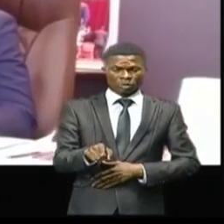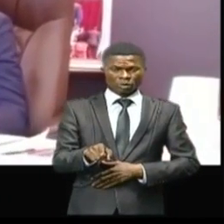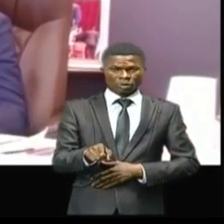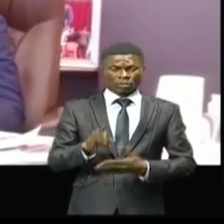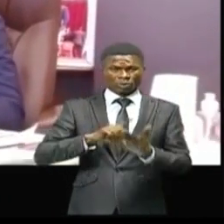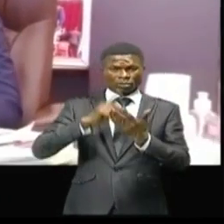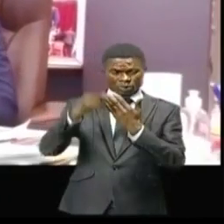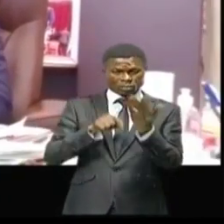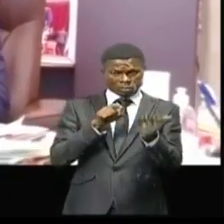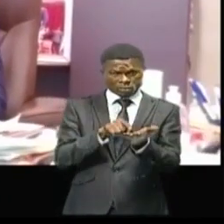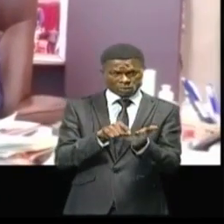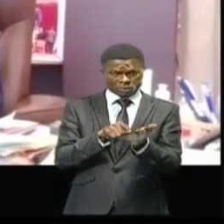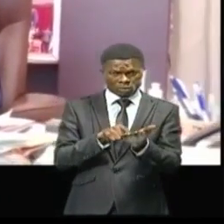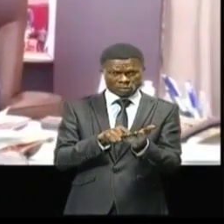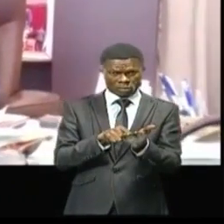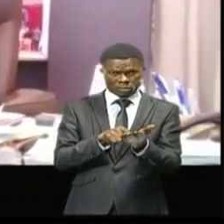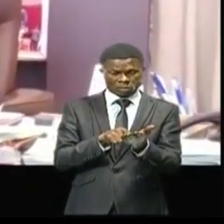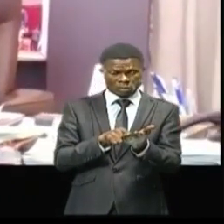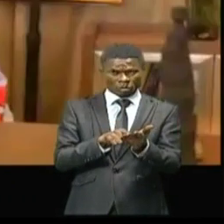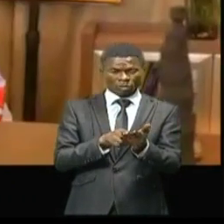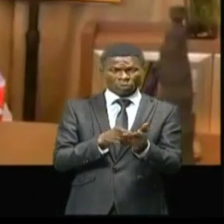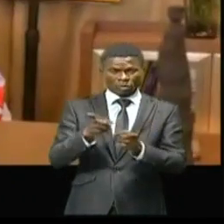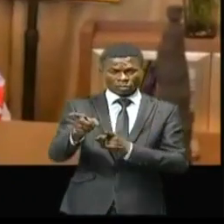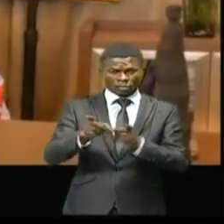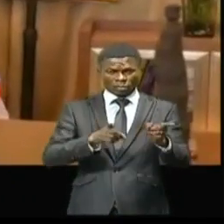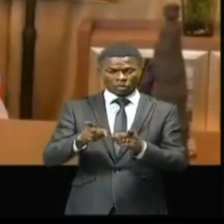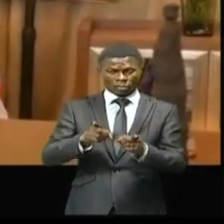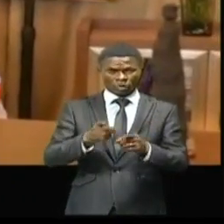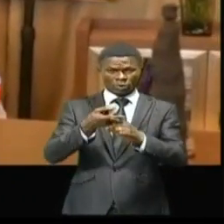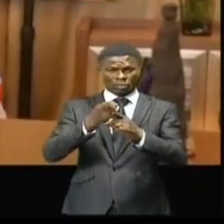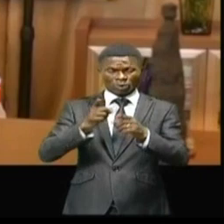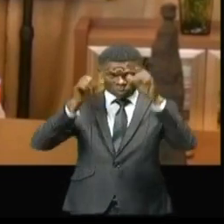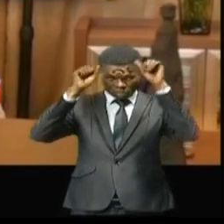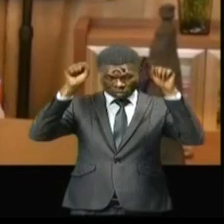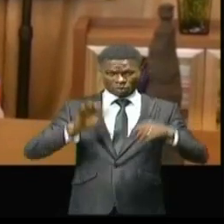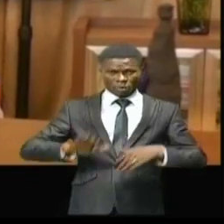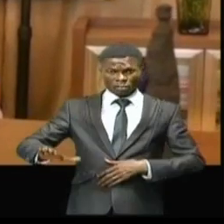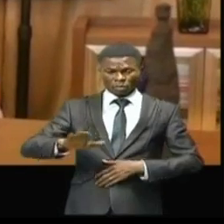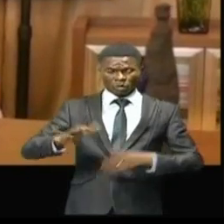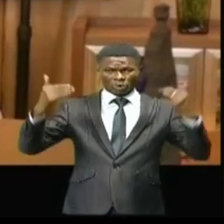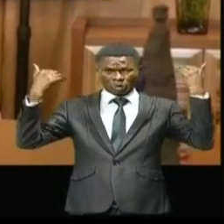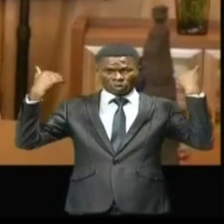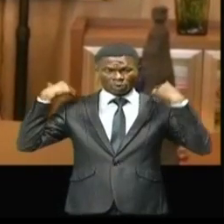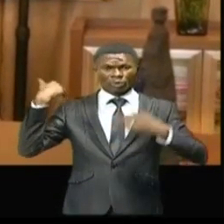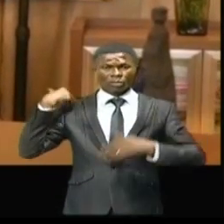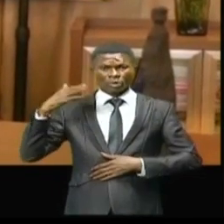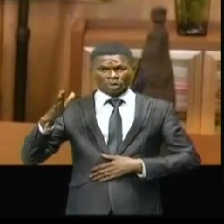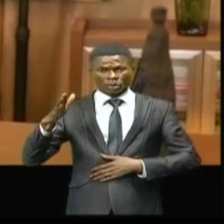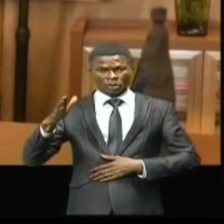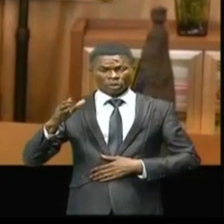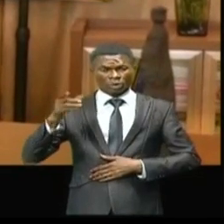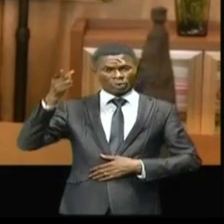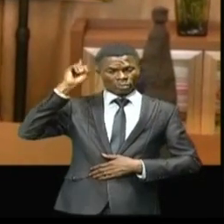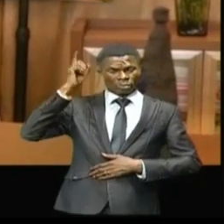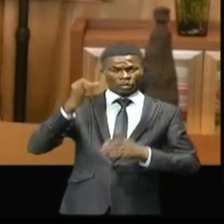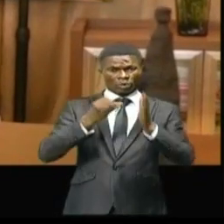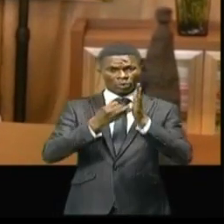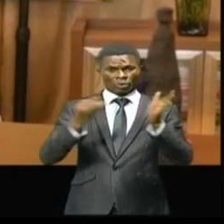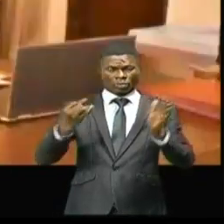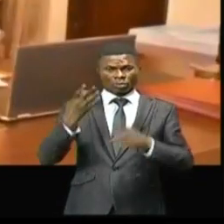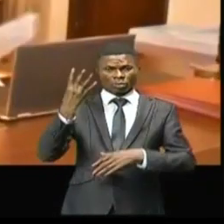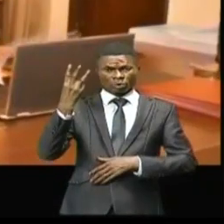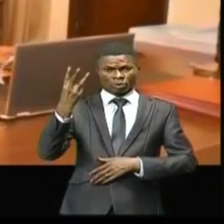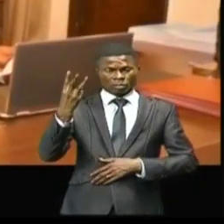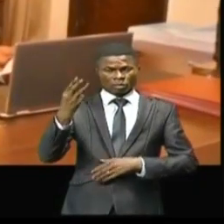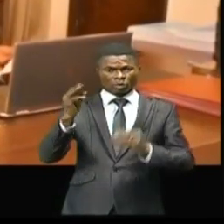ces plans fait suite aux orientations données par les présidents de la République chef de l'État lors de la 63e